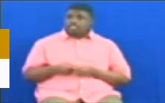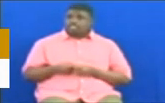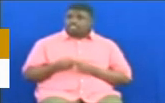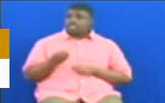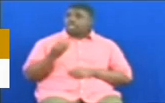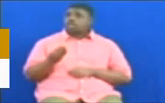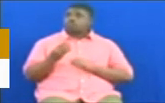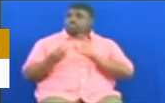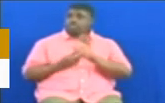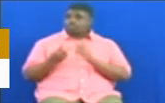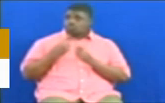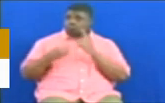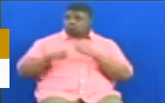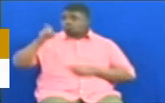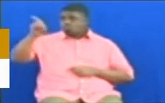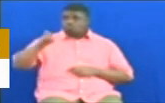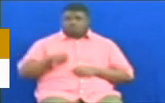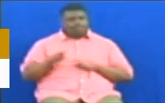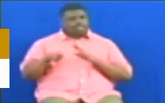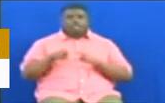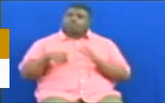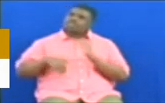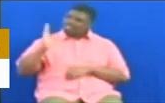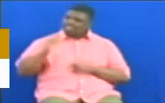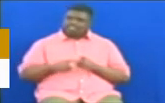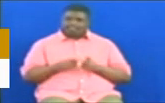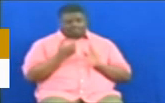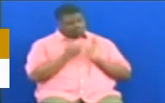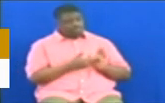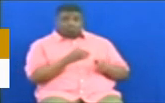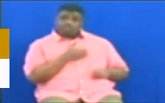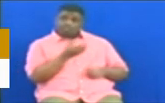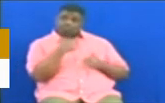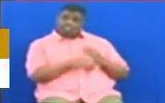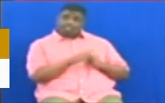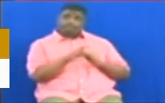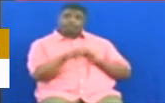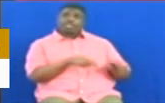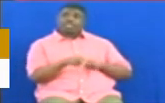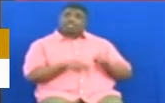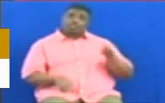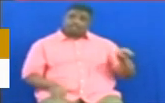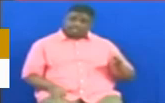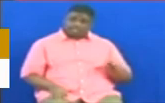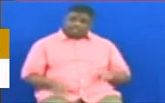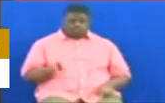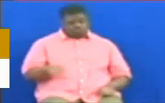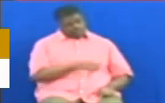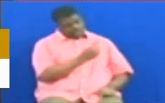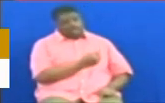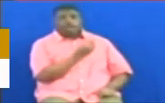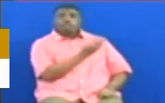47 inayozungumzwa huko ndio kwenye mikataba hasa. Kama tutataka kuingia kwenye mikataba, tutaenda na ile